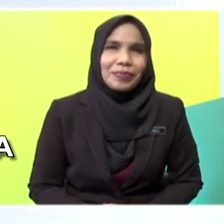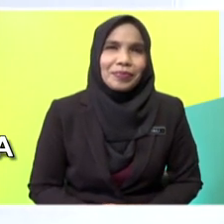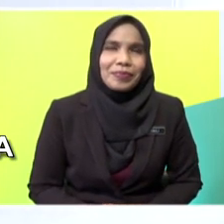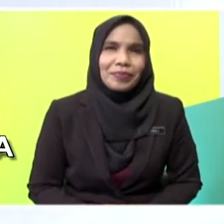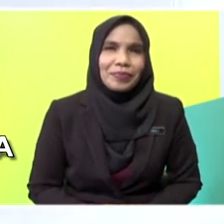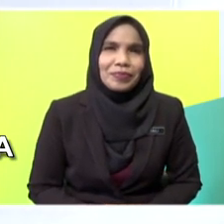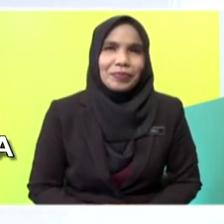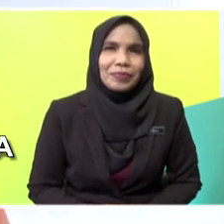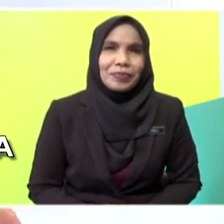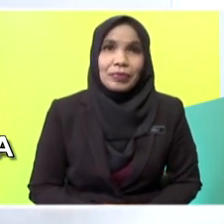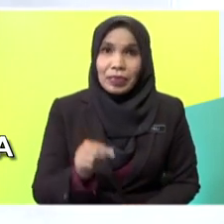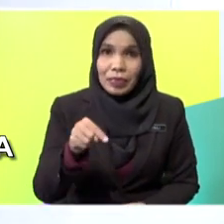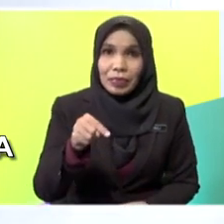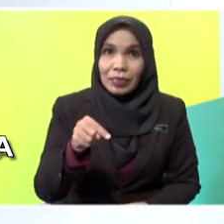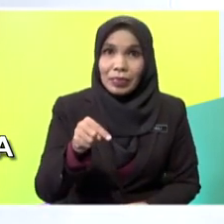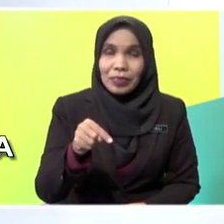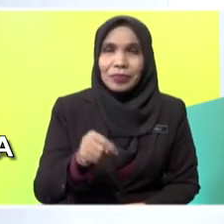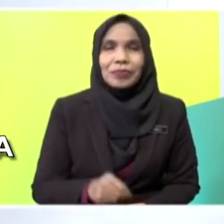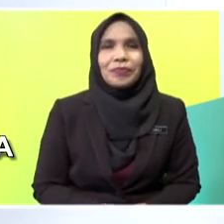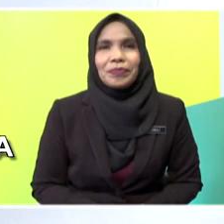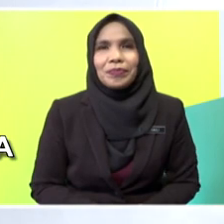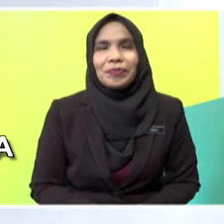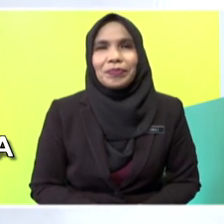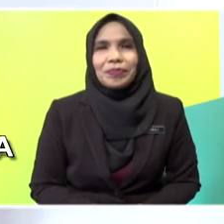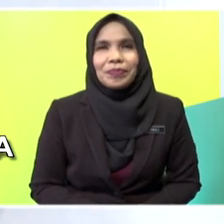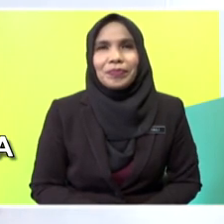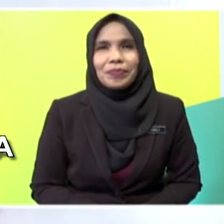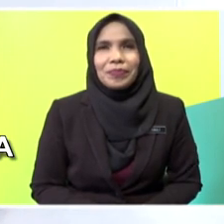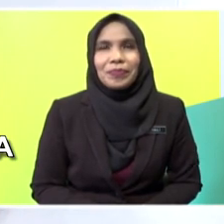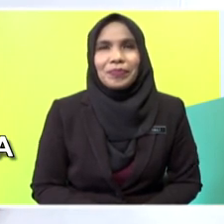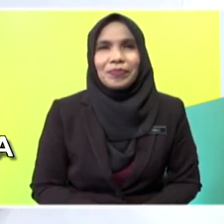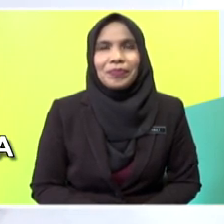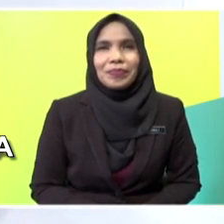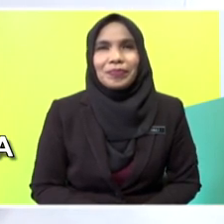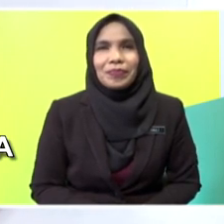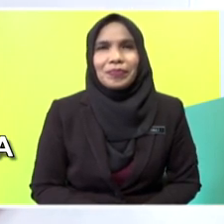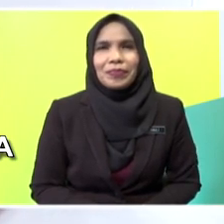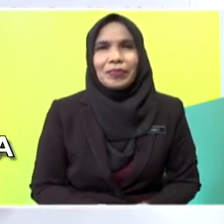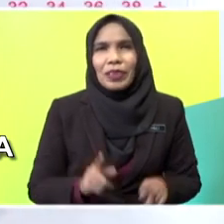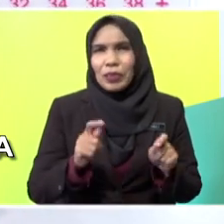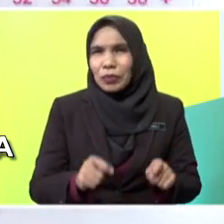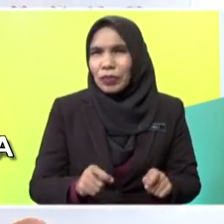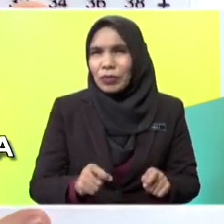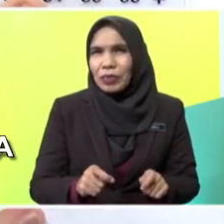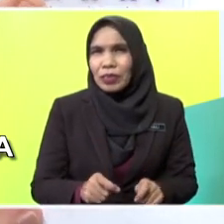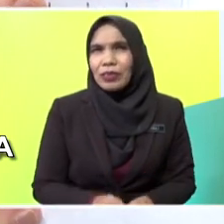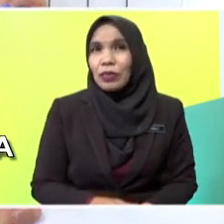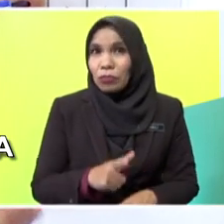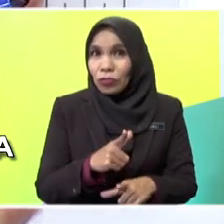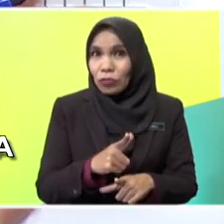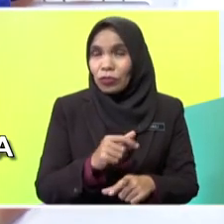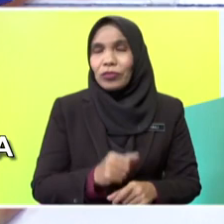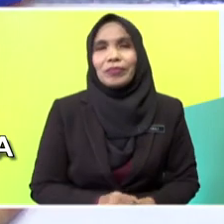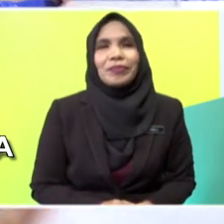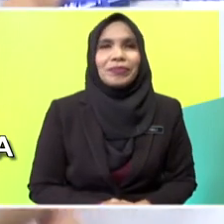32. Di sini cikgu. 32. Nanti jap. Betul kan? Pastikan lurus elok. Ah, okey betul. Okey di sini ya.